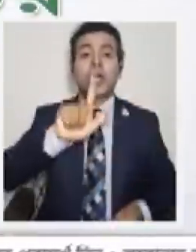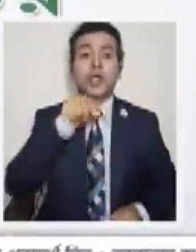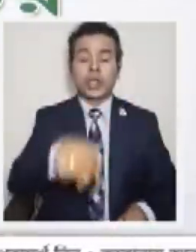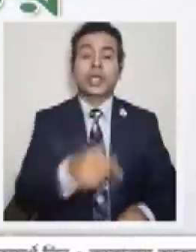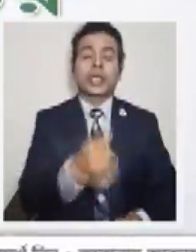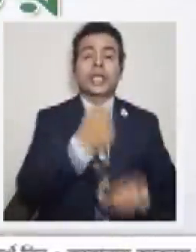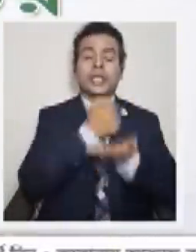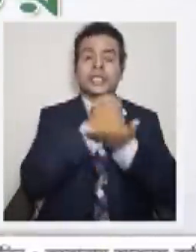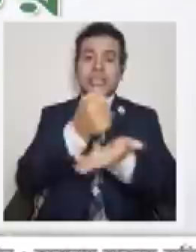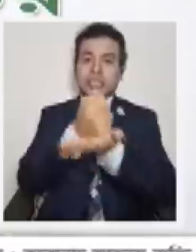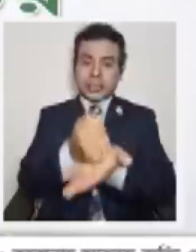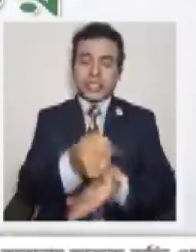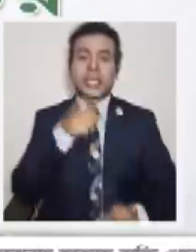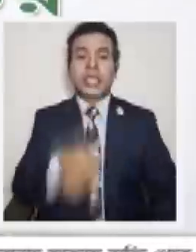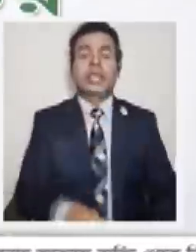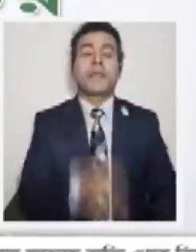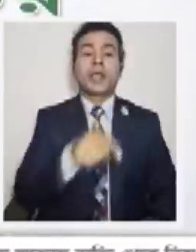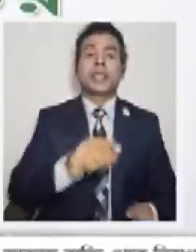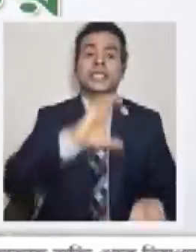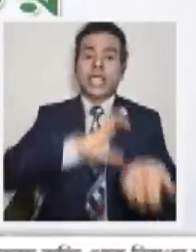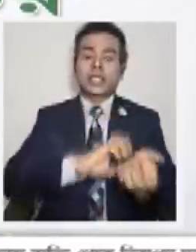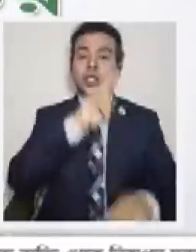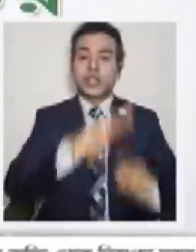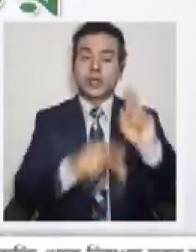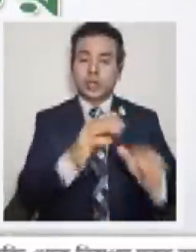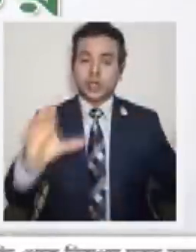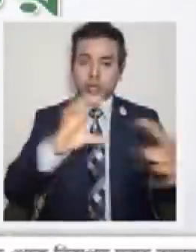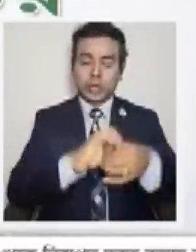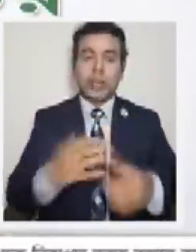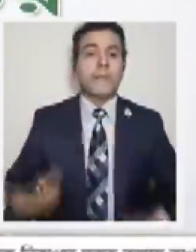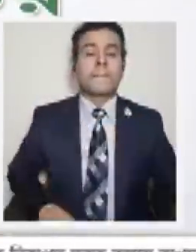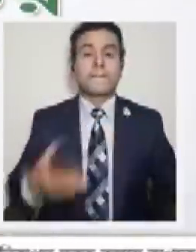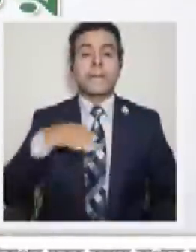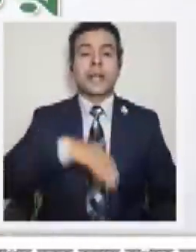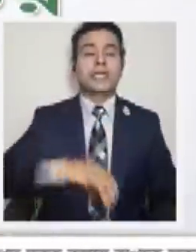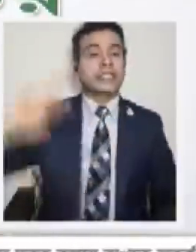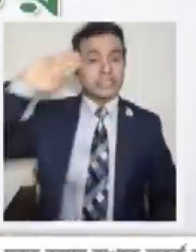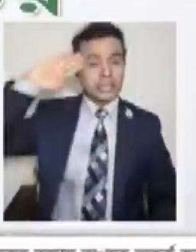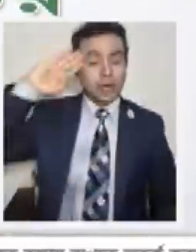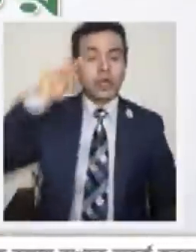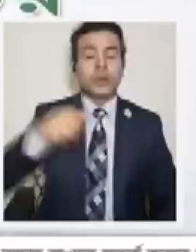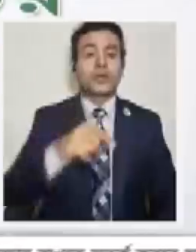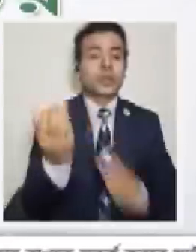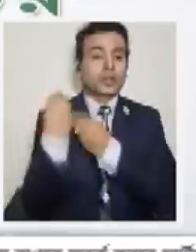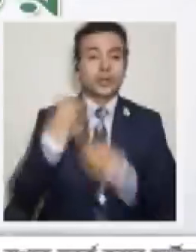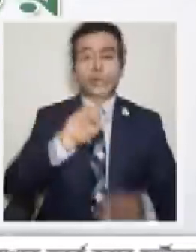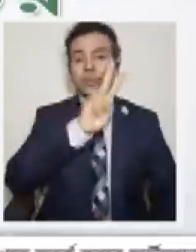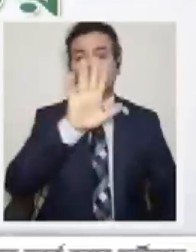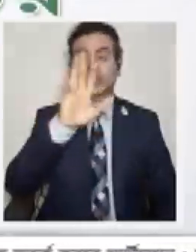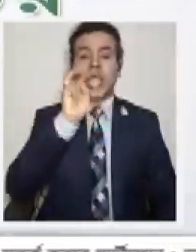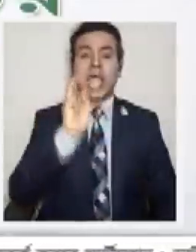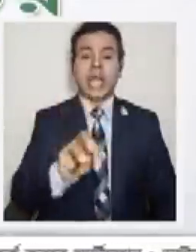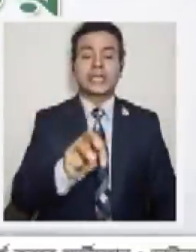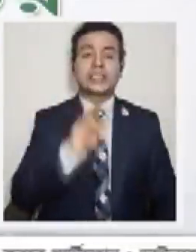সহযোগী হিসেবে সম্পৃক্ত আছে। ডেটল হারপিক পরিচ্ছন্ন বাংলাদেশের সহযোগিতায় স্বাস্থ্য অধিদপ্তরের জন্য বাংলাদেশ